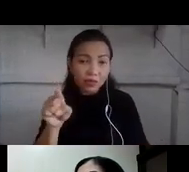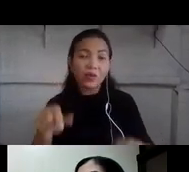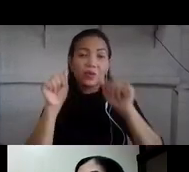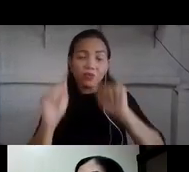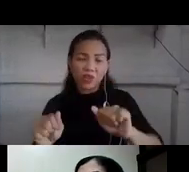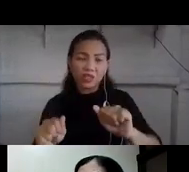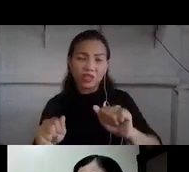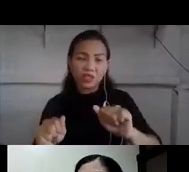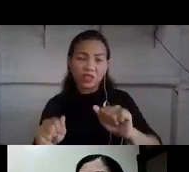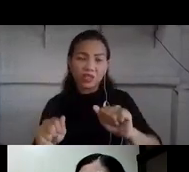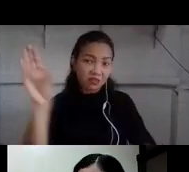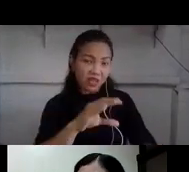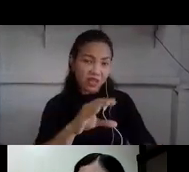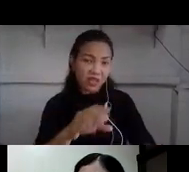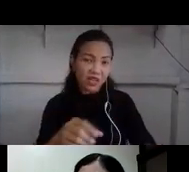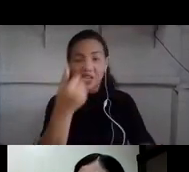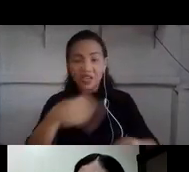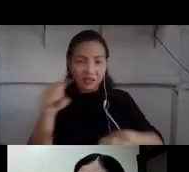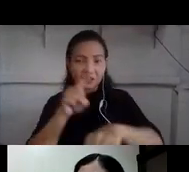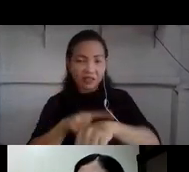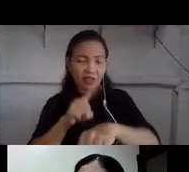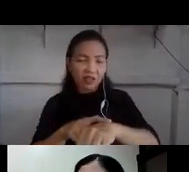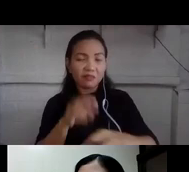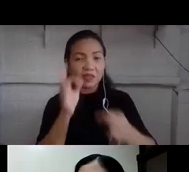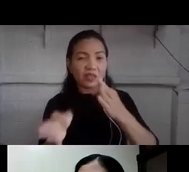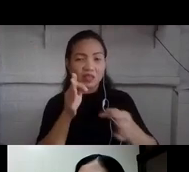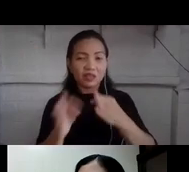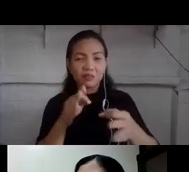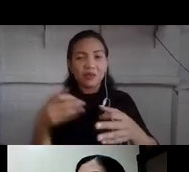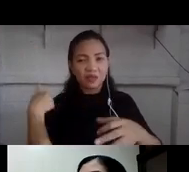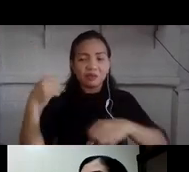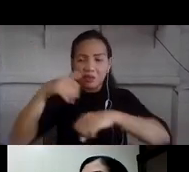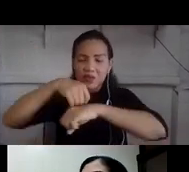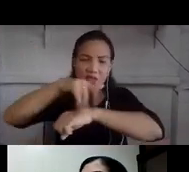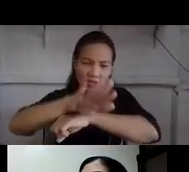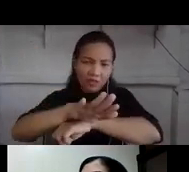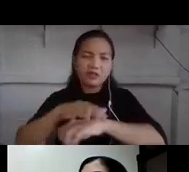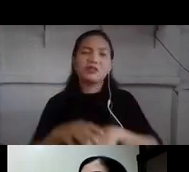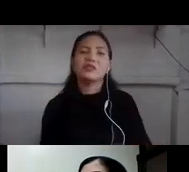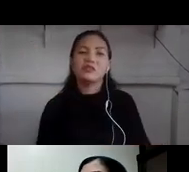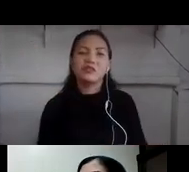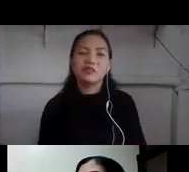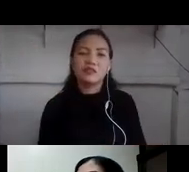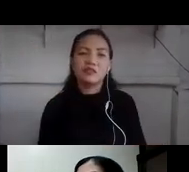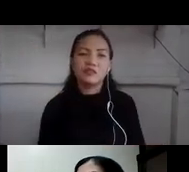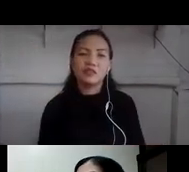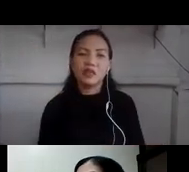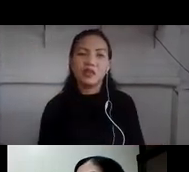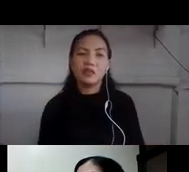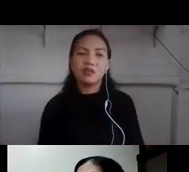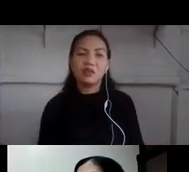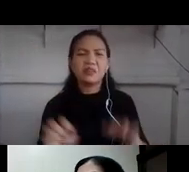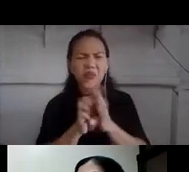at any time hanggat hindi pa na nasesend yung email nyo. So, kunyari, ay, nagkamali